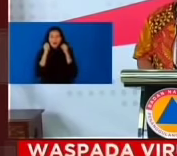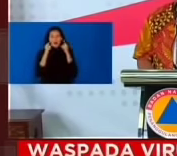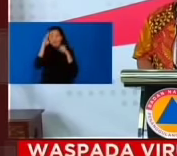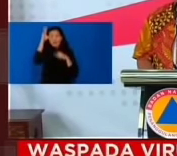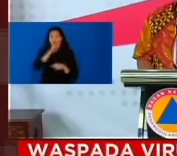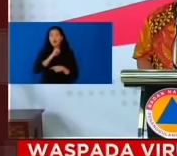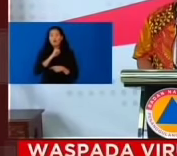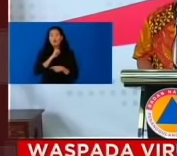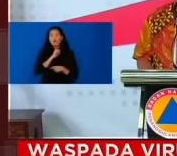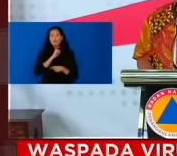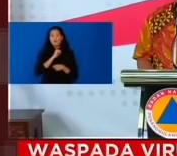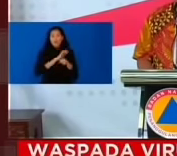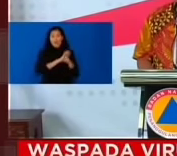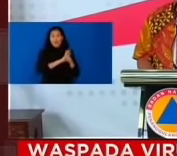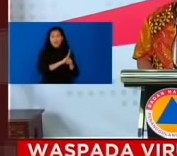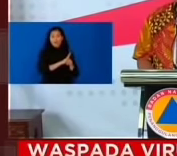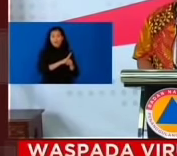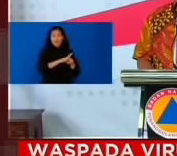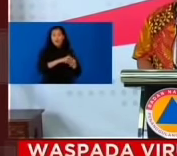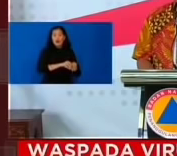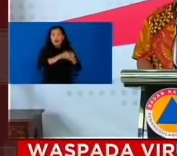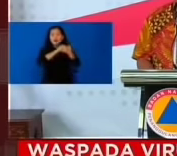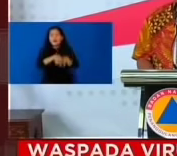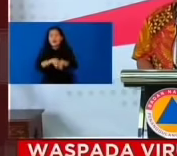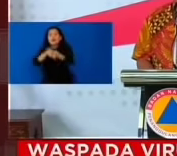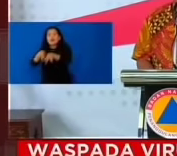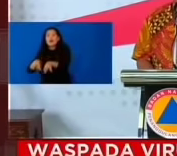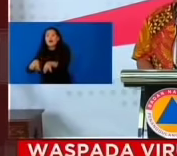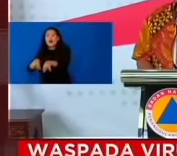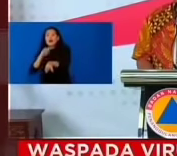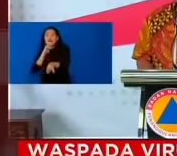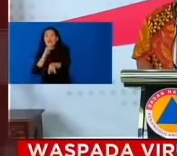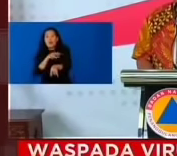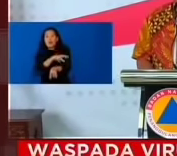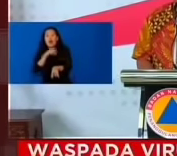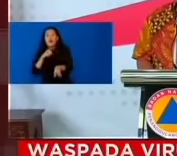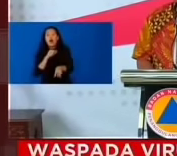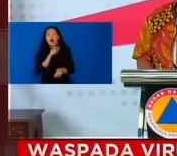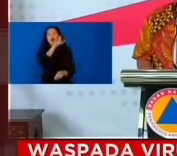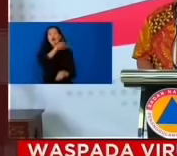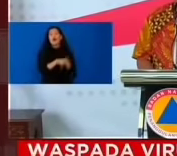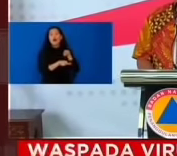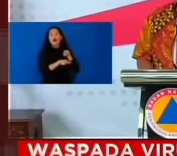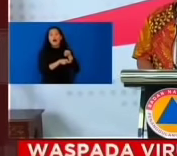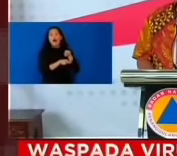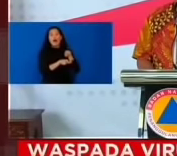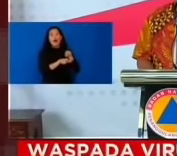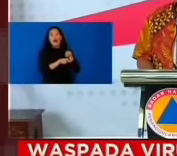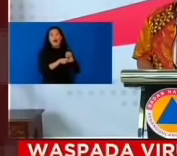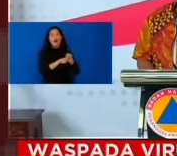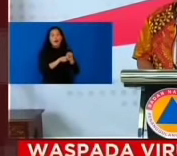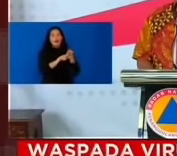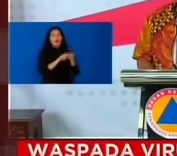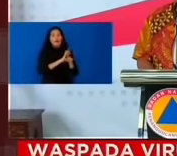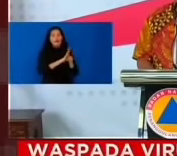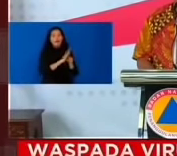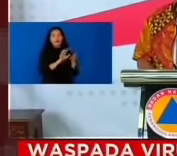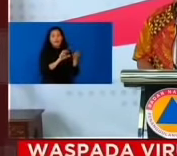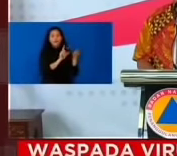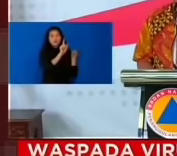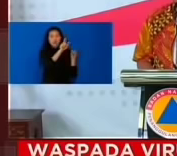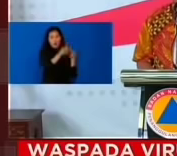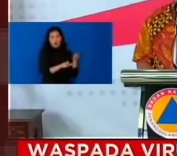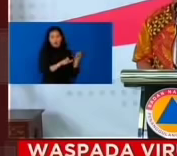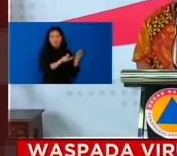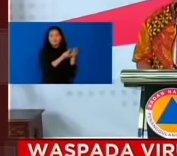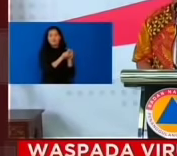virus ini berpindah karena dibawa oleh manusia. Oleh karena itu, pergerakan manusia yang tidak terkendali ini